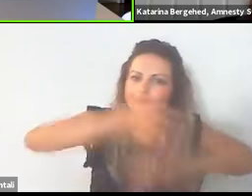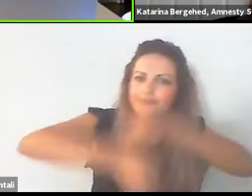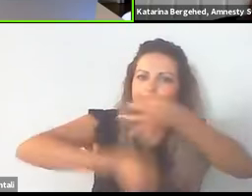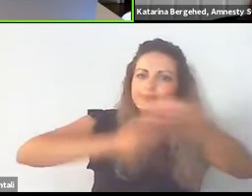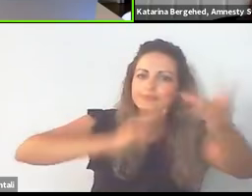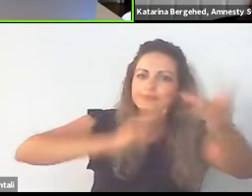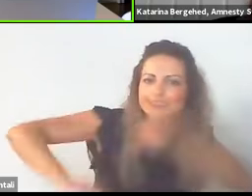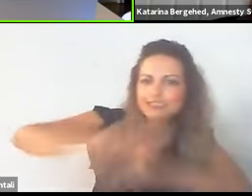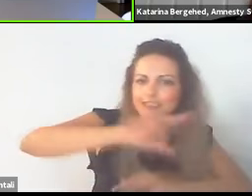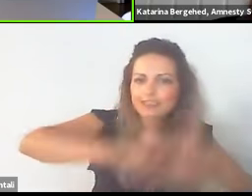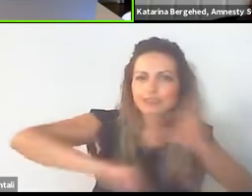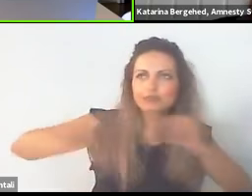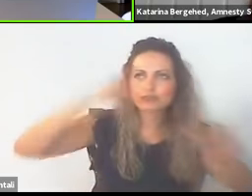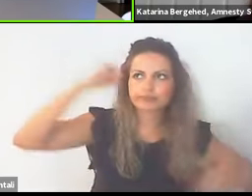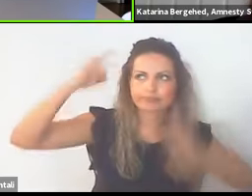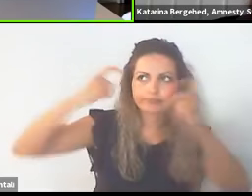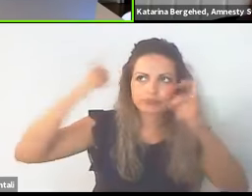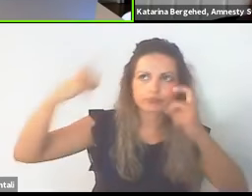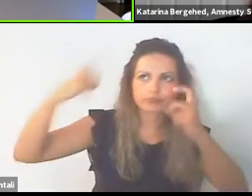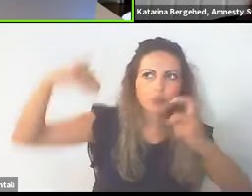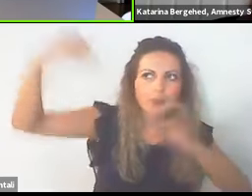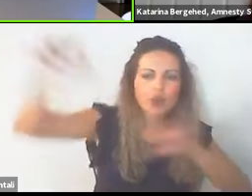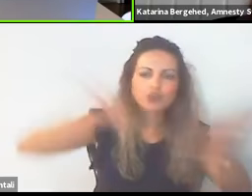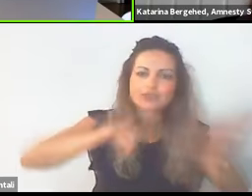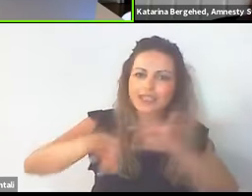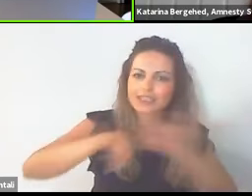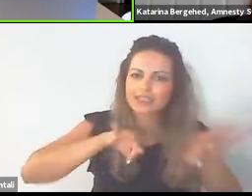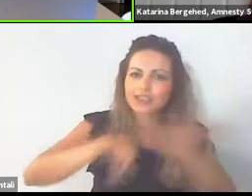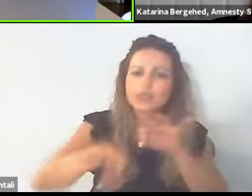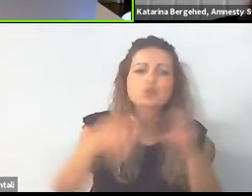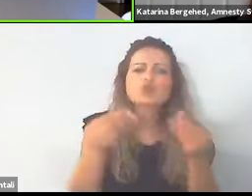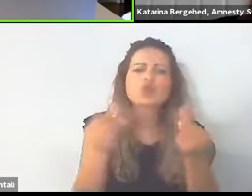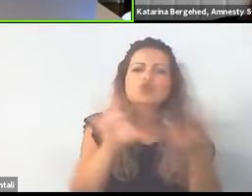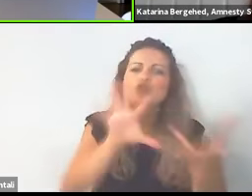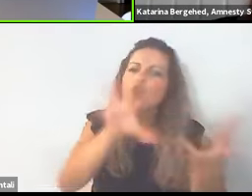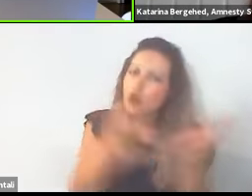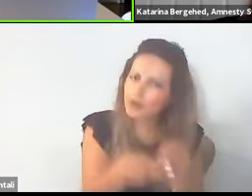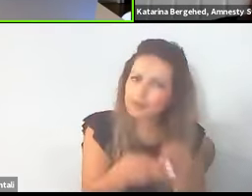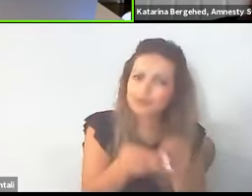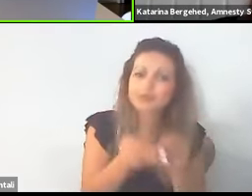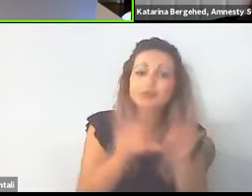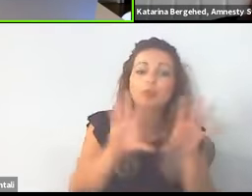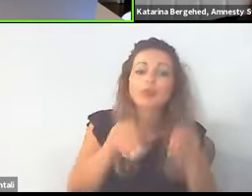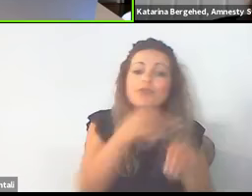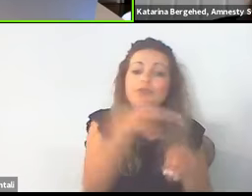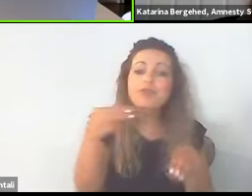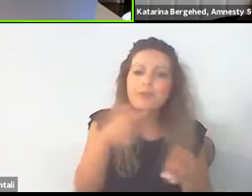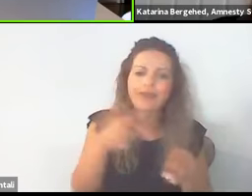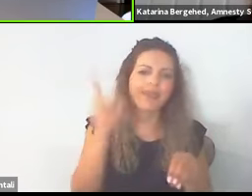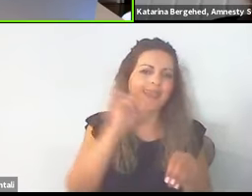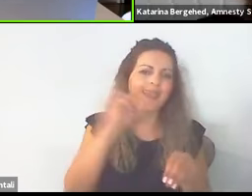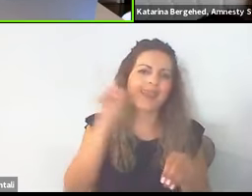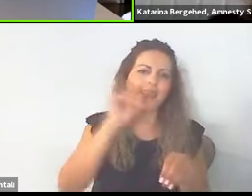σκεφτώ στρατηγικά μαζί σας γύρω από τα ανθρώπινα δικαιώματα, τα γυναικεία δικαιώματα. Συνεπώς, ευχαριστώ πολύ που με καλέσατε.